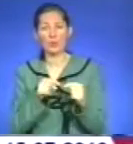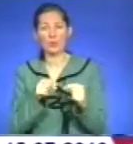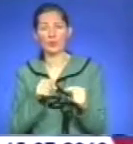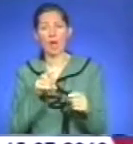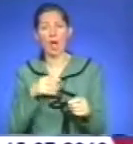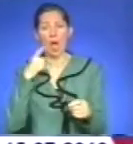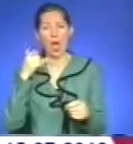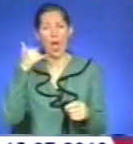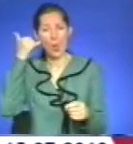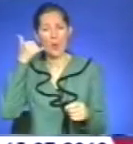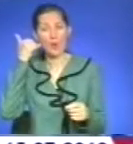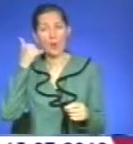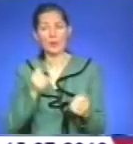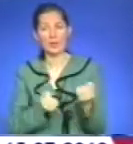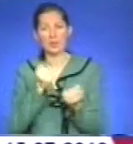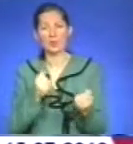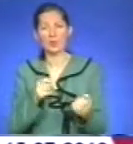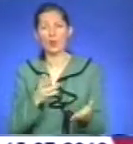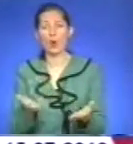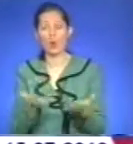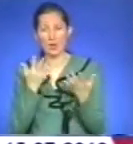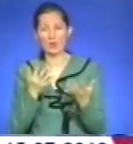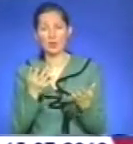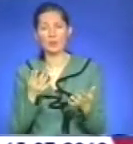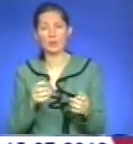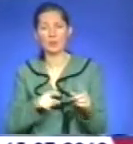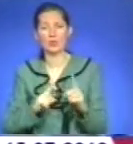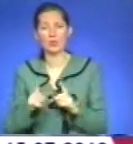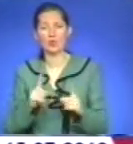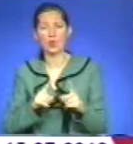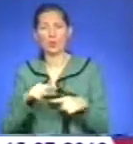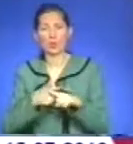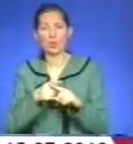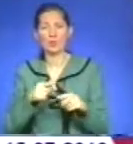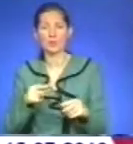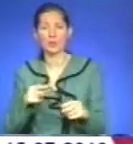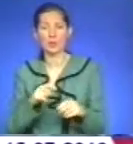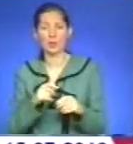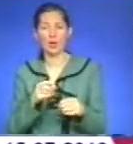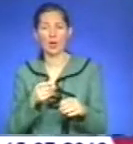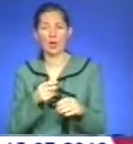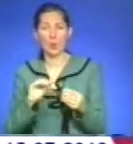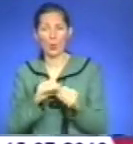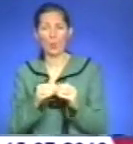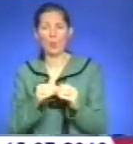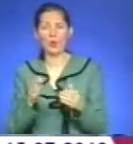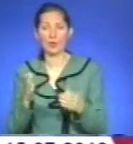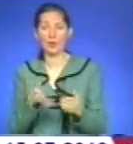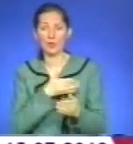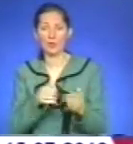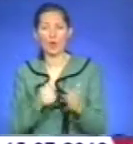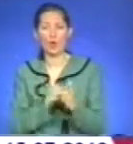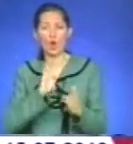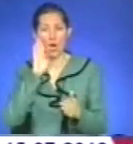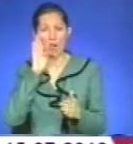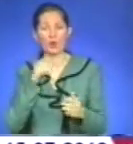керівництво про виявлені під час руху ним же технічні несправності, усунути їх до ранку і, відповідно, пройти